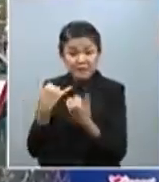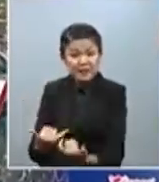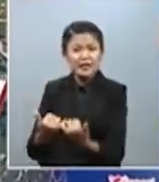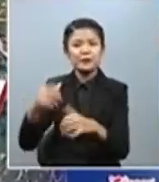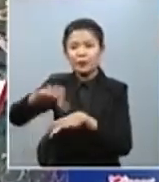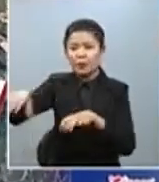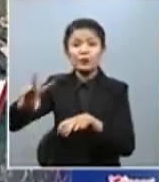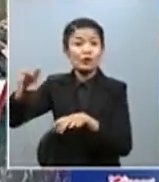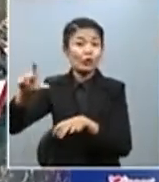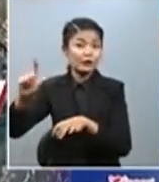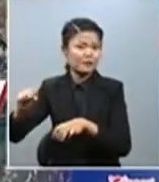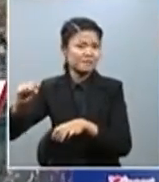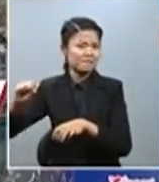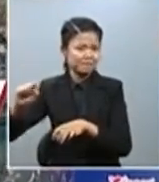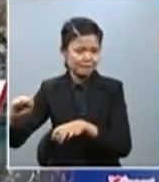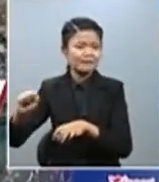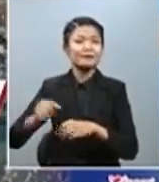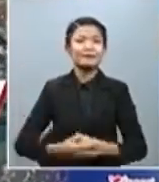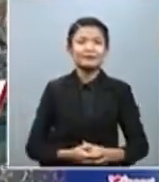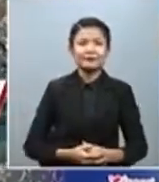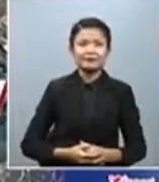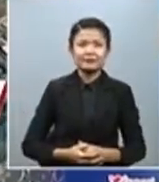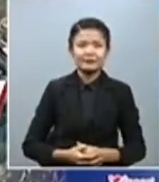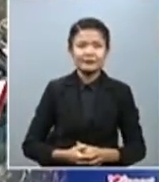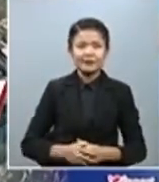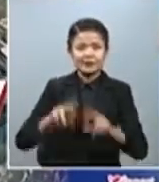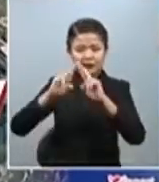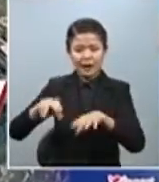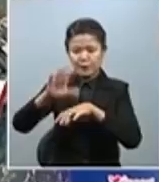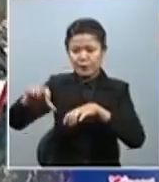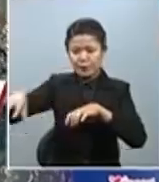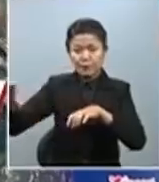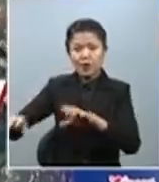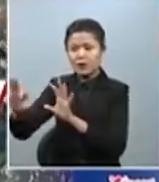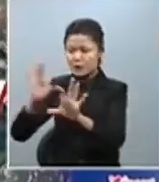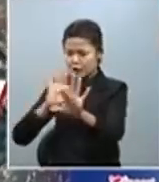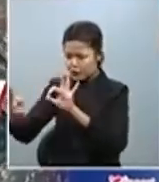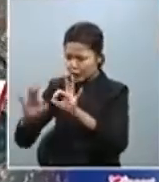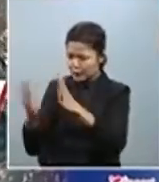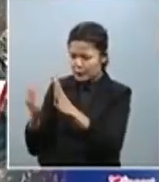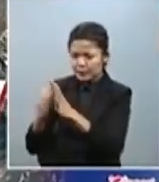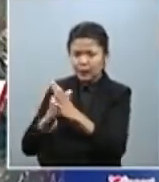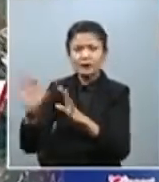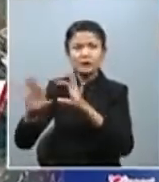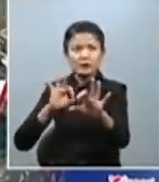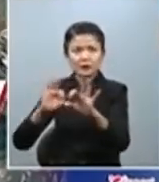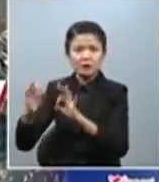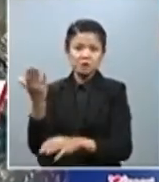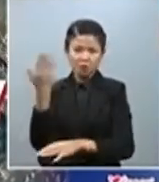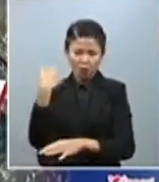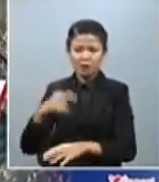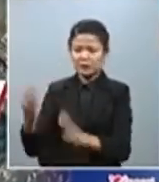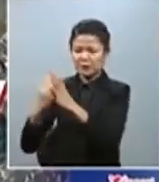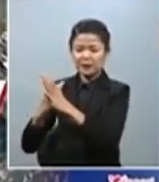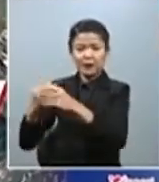ครับ220ล้านซึ่งจาก220ล้านนี่จริงๆแล้วมีผู้สมัครและคัดมาจากทั้งสิ้นเนี่ยนะครับเกือบ500